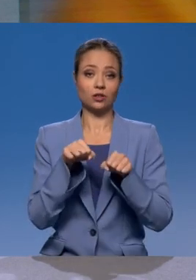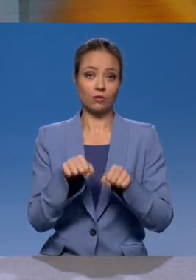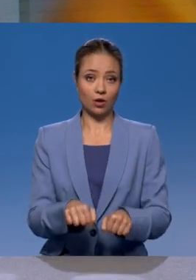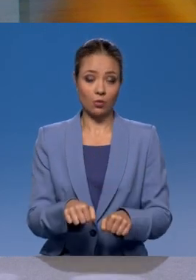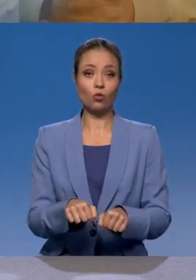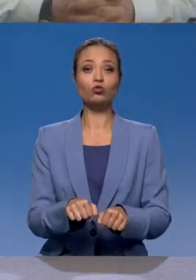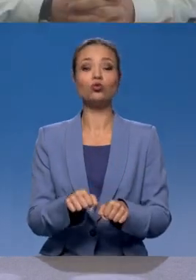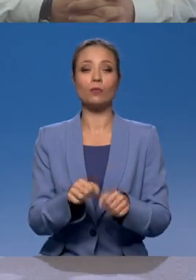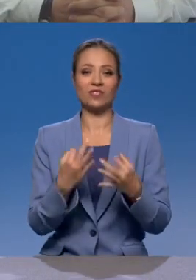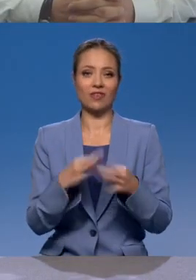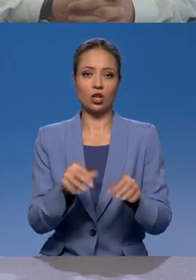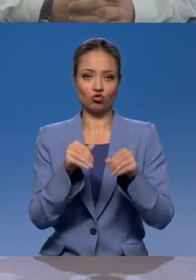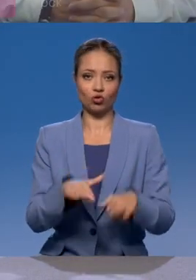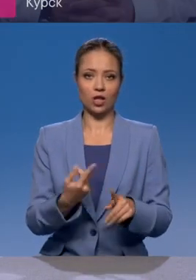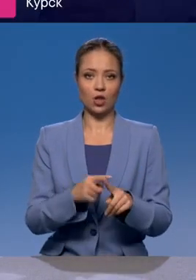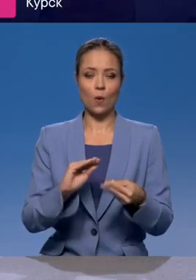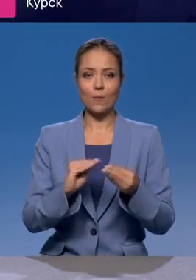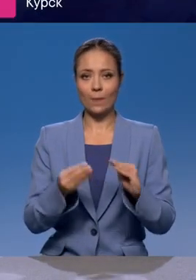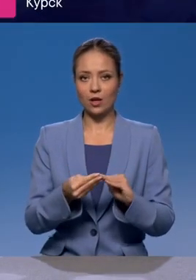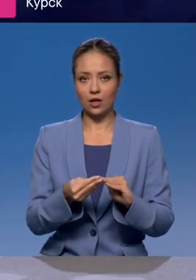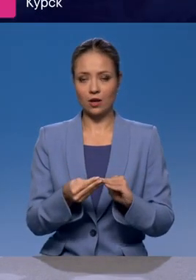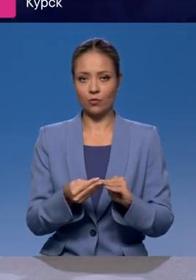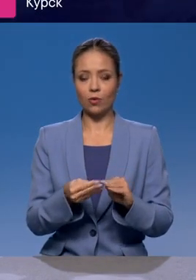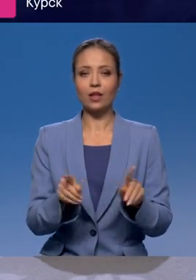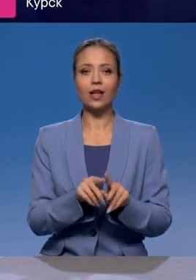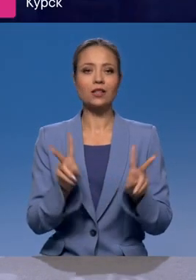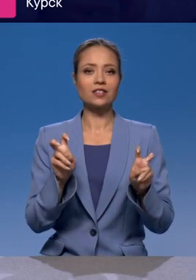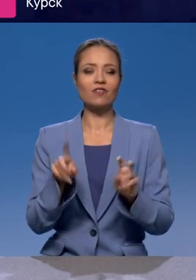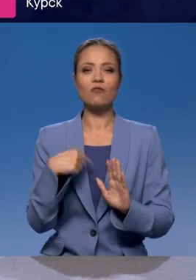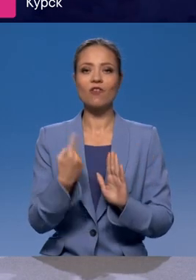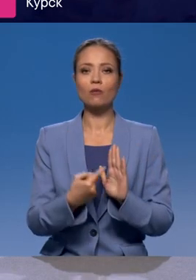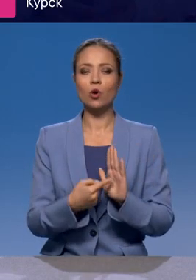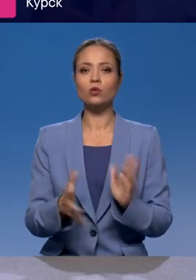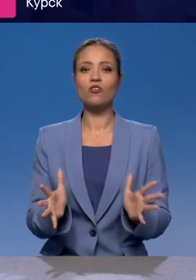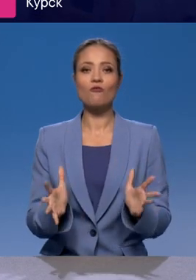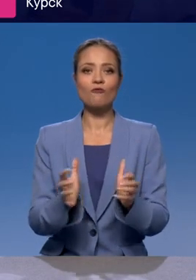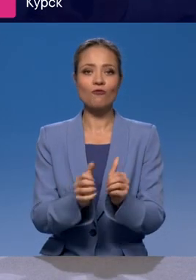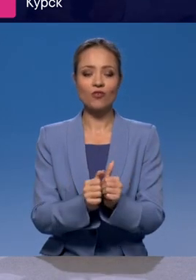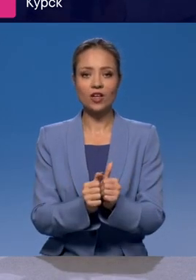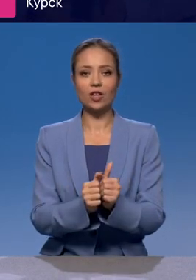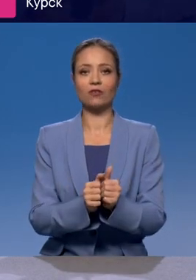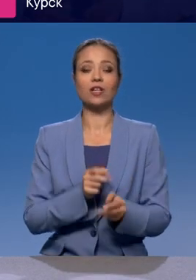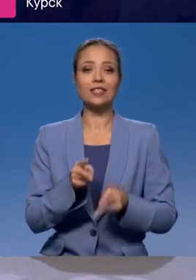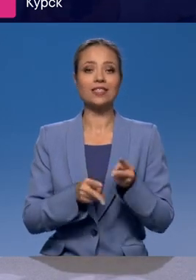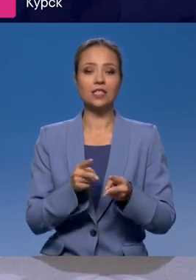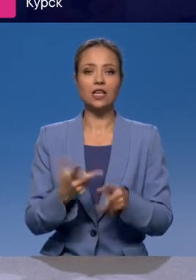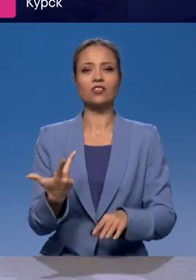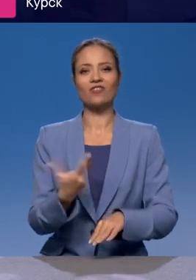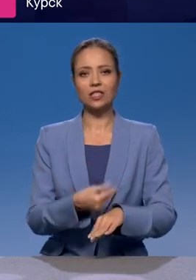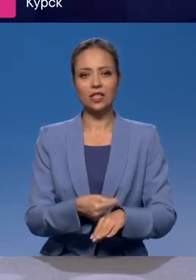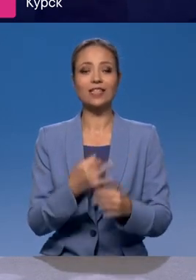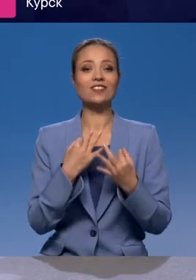эту проблему. Так называемый вопрос вылова, стерилизации, вакцинации и